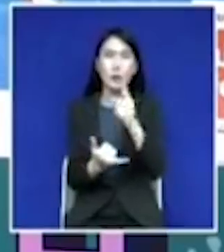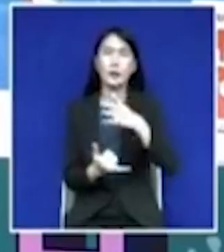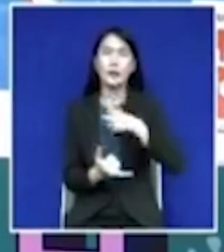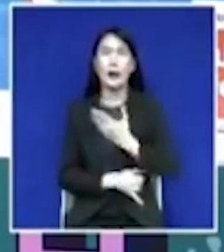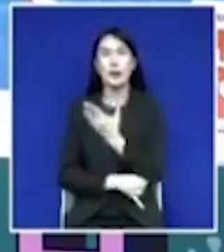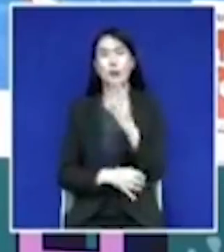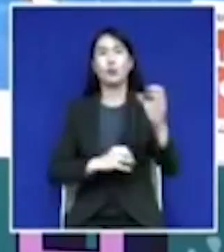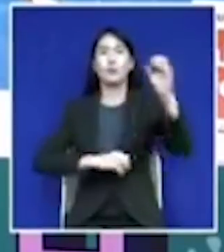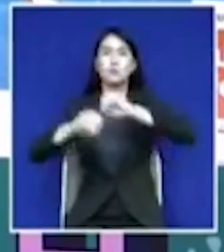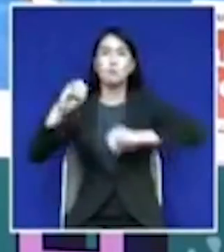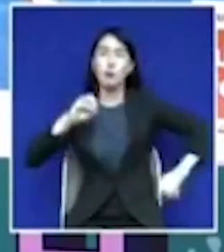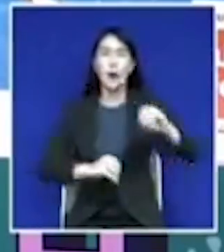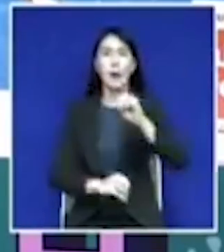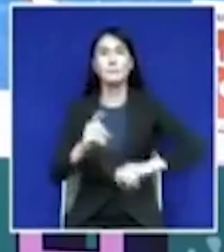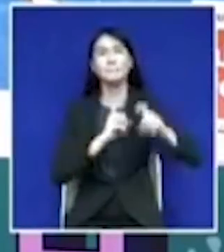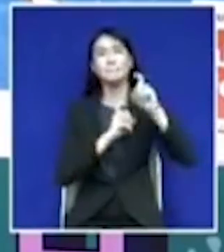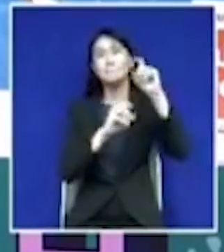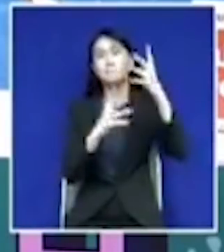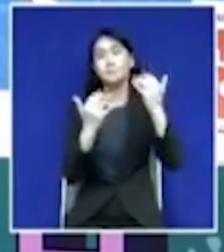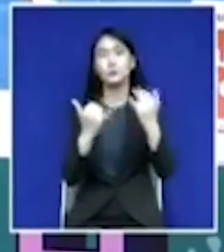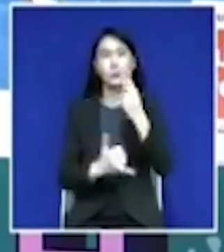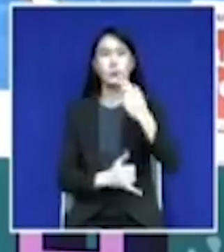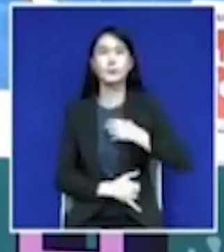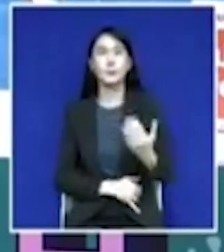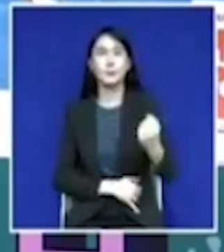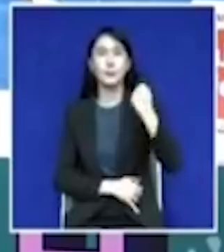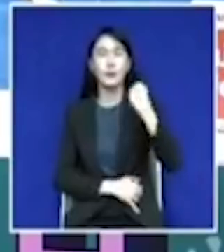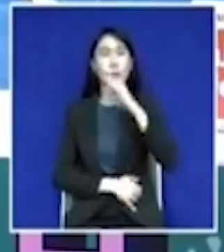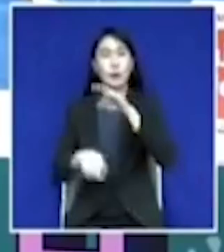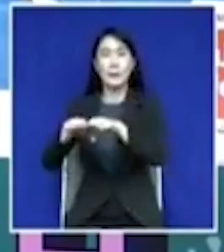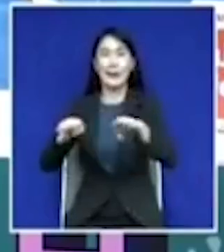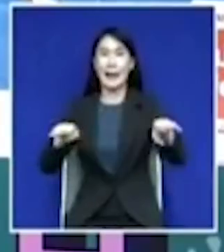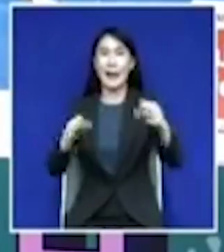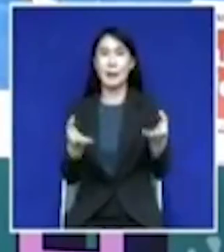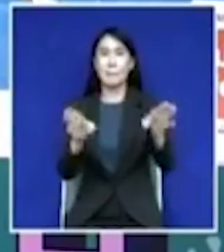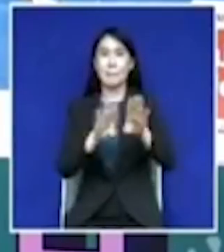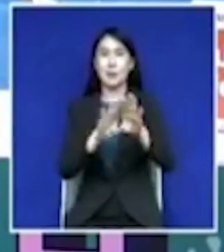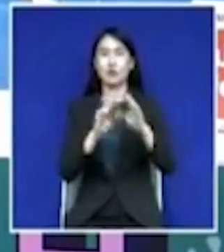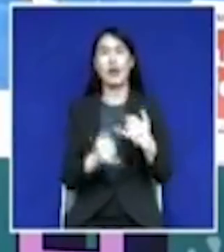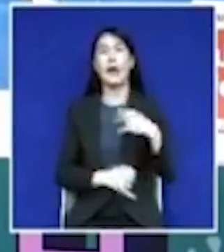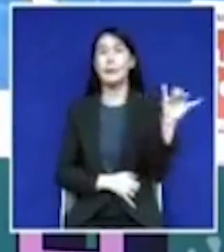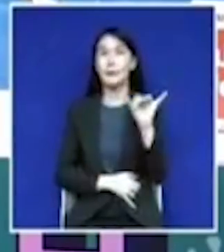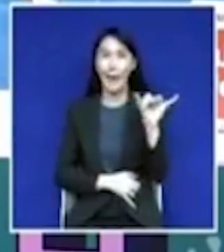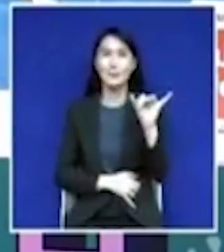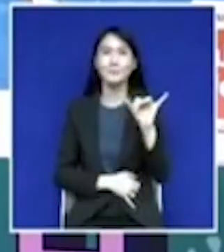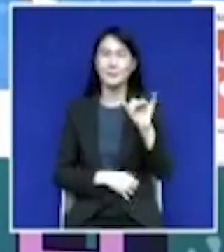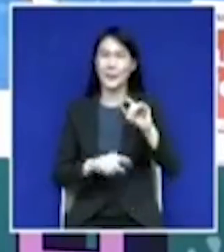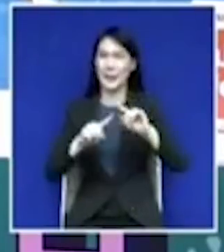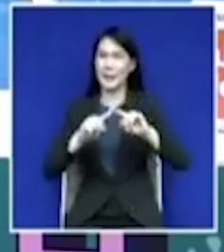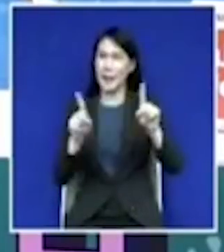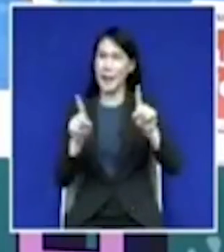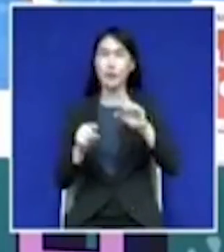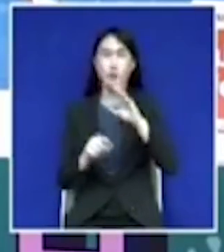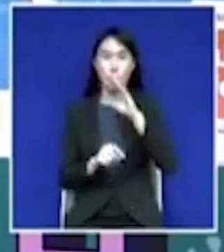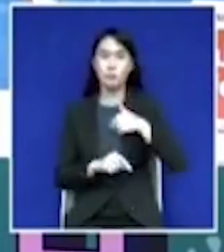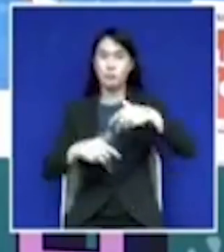ราปลอดภัยกันได้แล้วเราก็ต้องเข้มขึ้นกันมาอย่างนี้เพราะฉะนั้นมาตรการการล็อกดาวน์ยังไม่ได้เกิดขึ้นณวันนี้แต่ถ้าท่